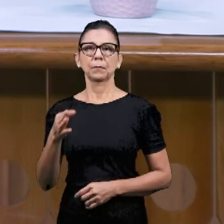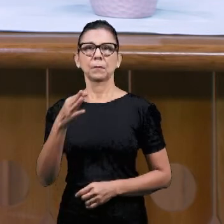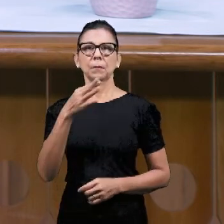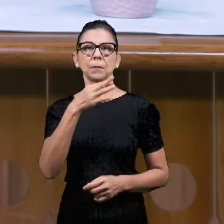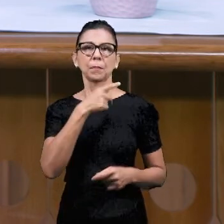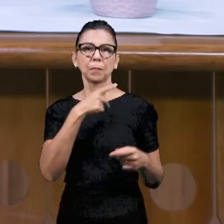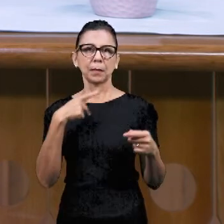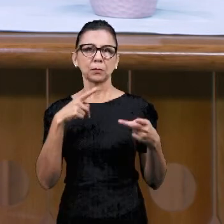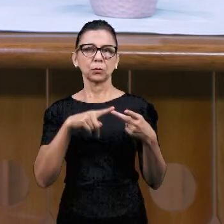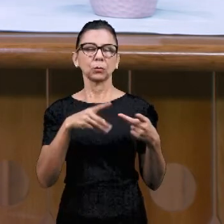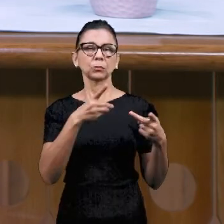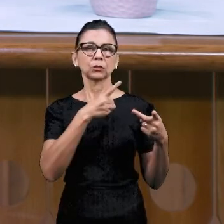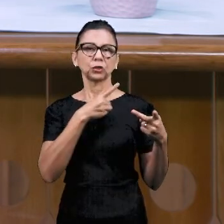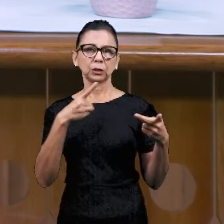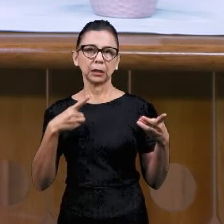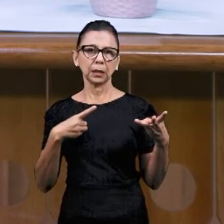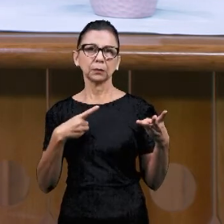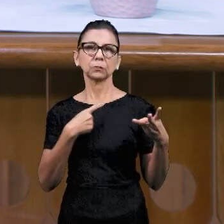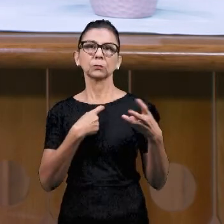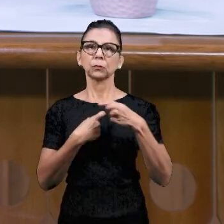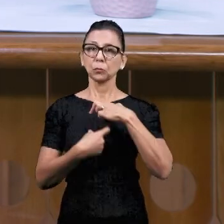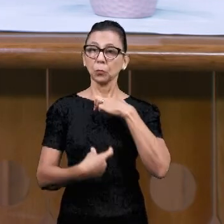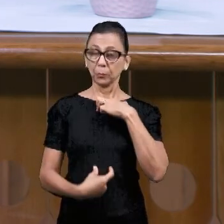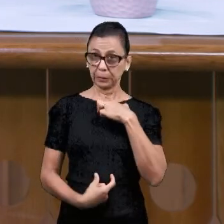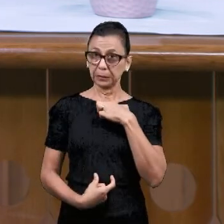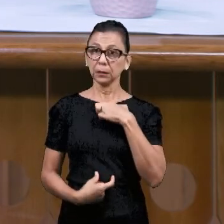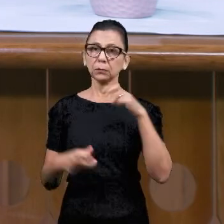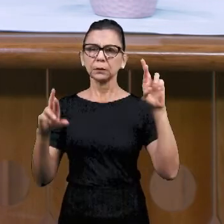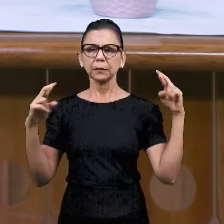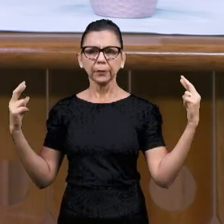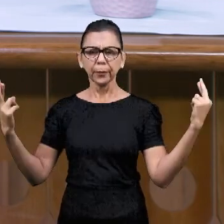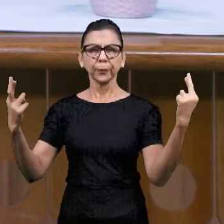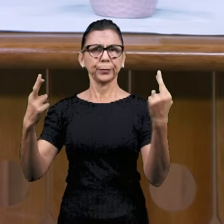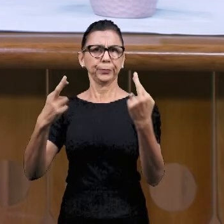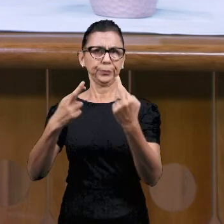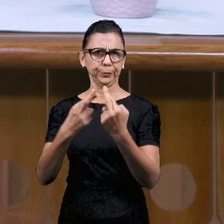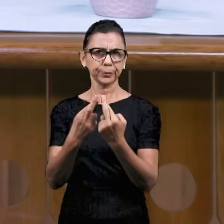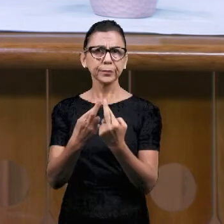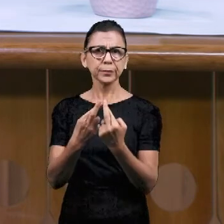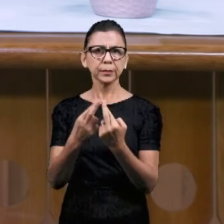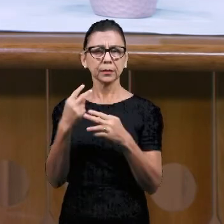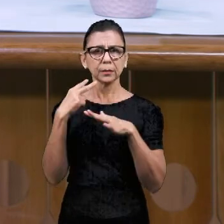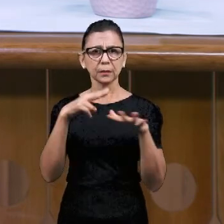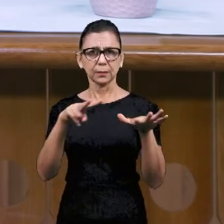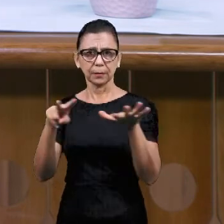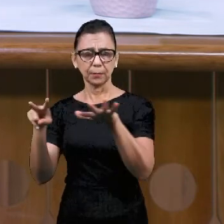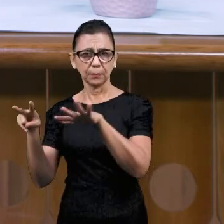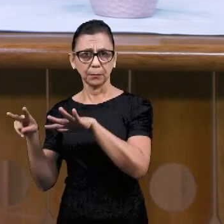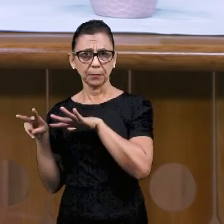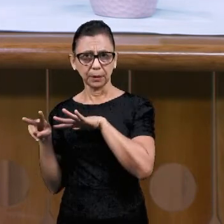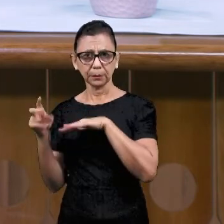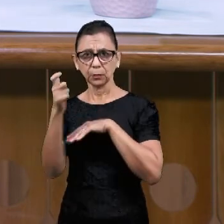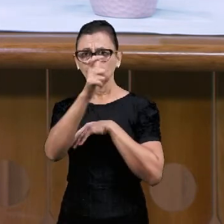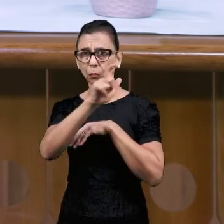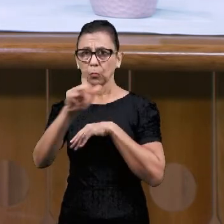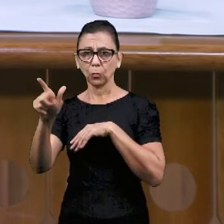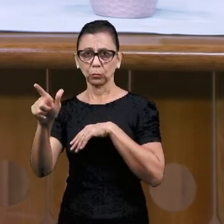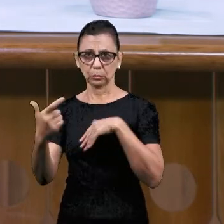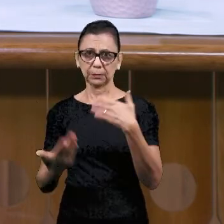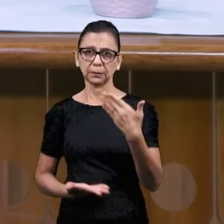pasteurs, diacres et ouvriers puissent se réunir avec les frères le long de la semaine pour ensemble